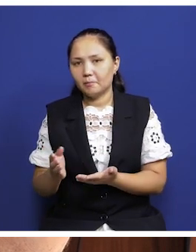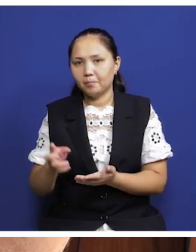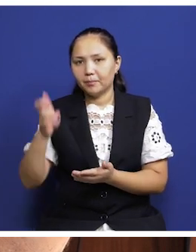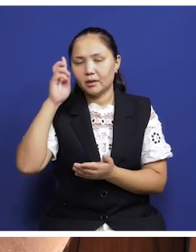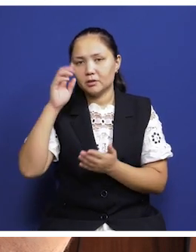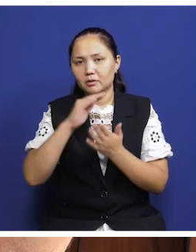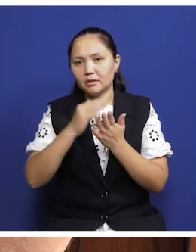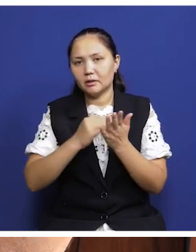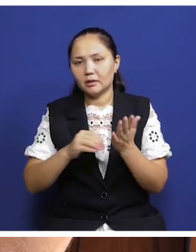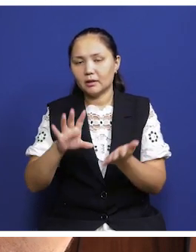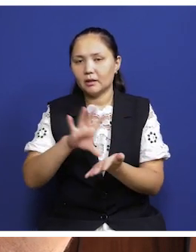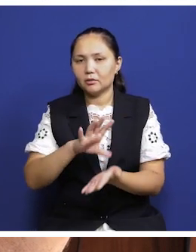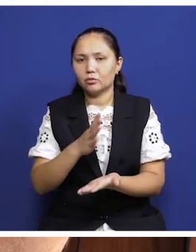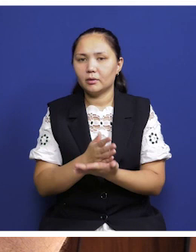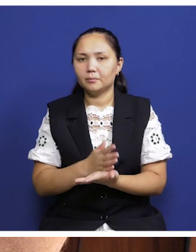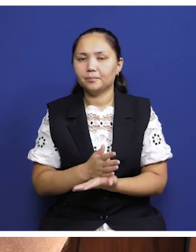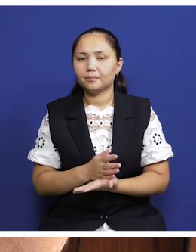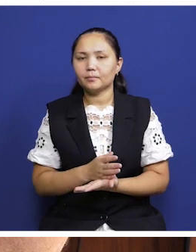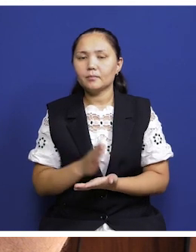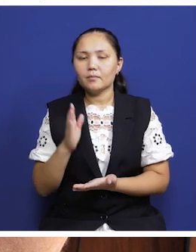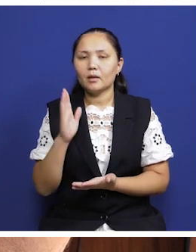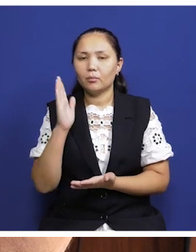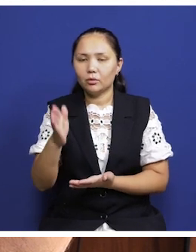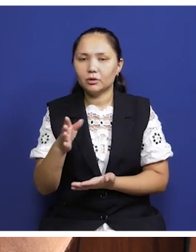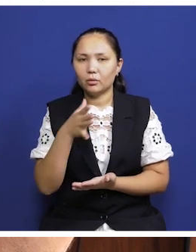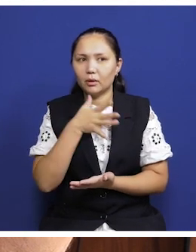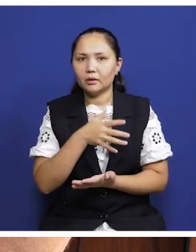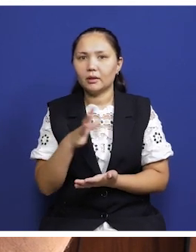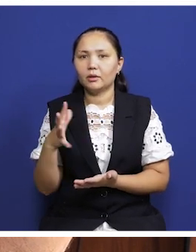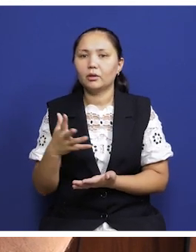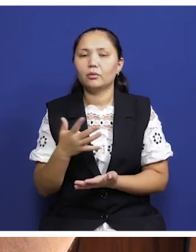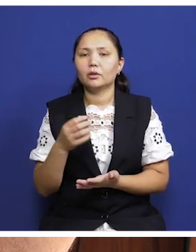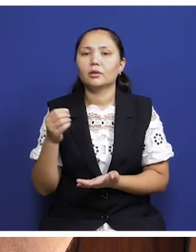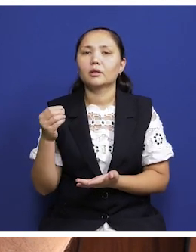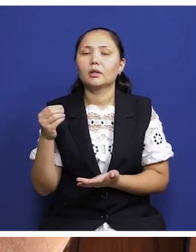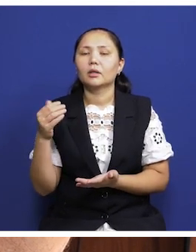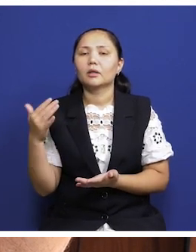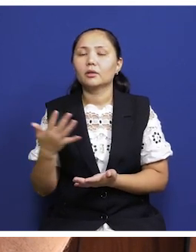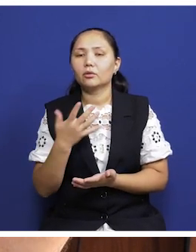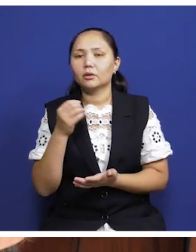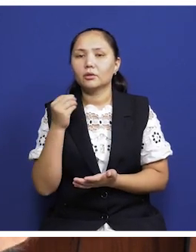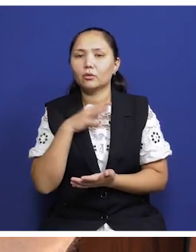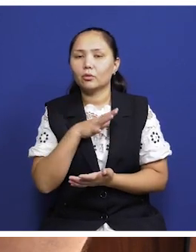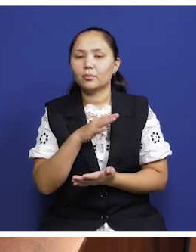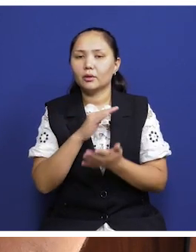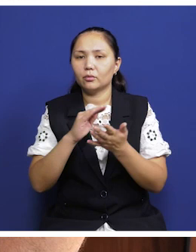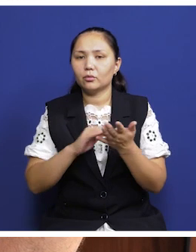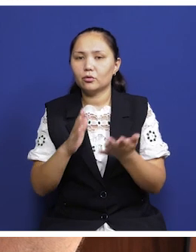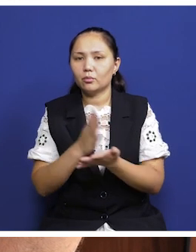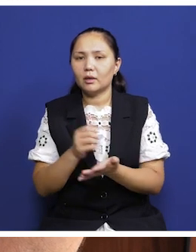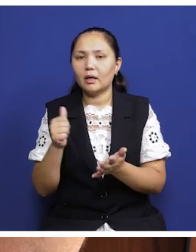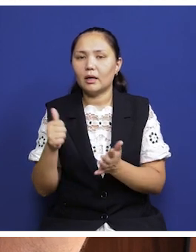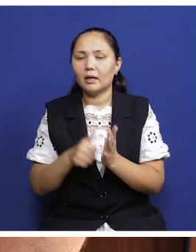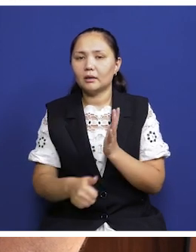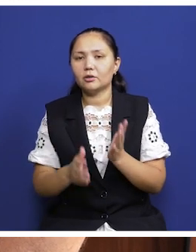мемлекеттік бағдарламаға қатысып жатырмыз. Алдағы уақытта біз енді 50-ден де асырсақ па деген өтінішіміз бар. Өйткені 6-шы бағыт бұл